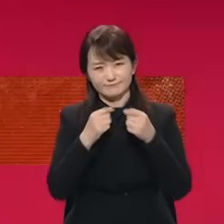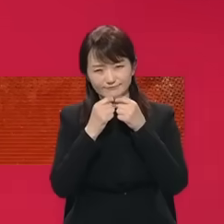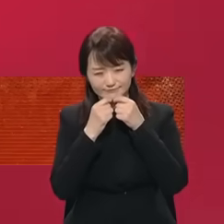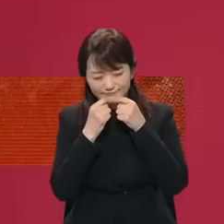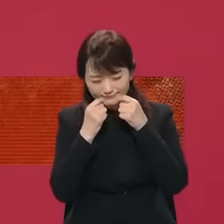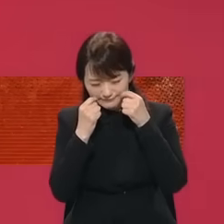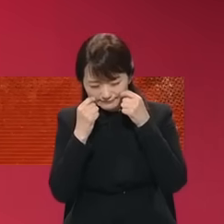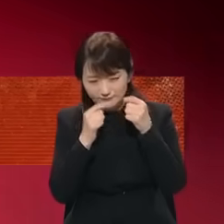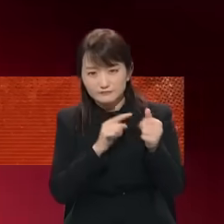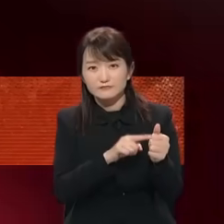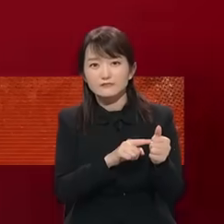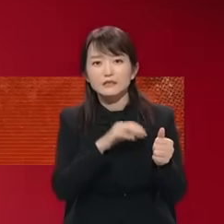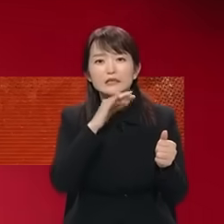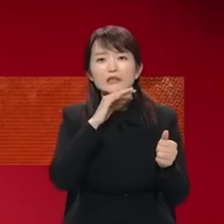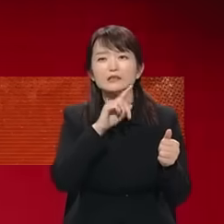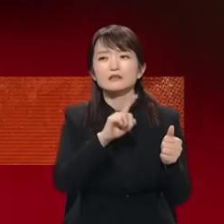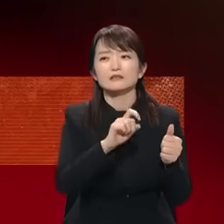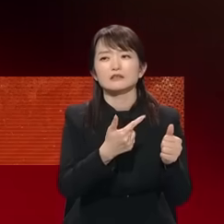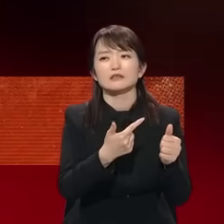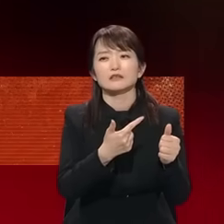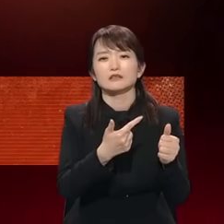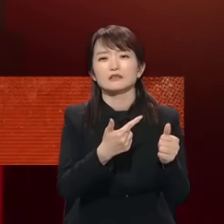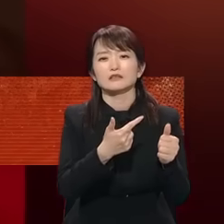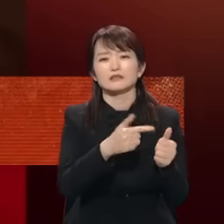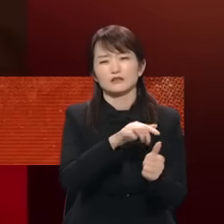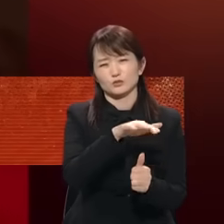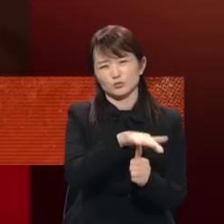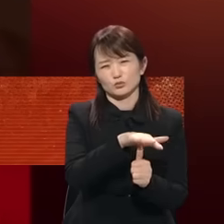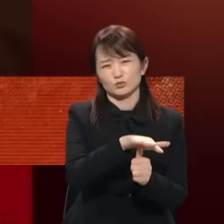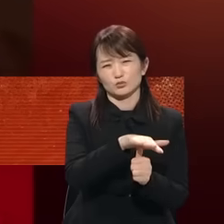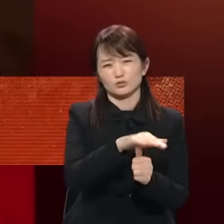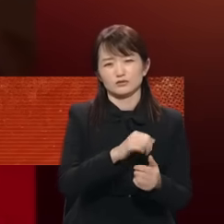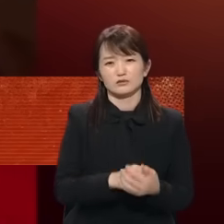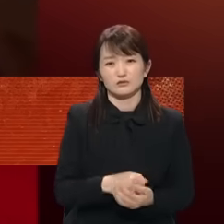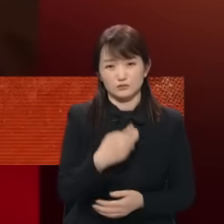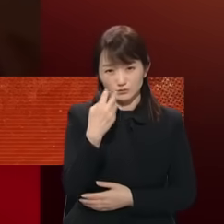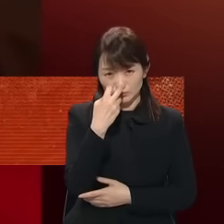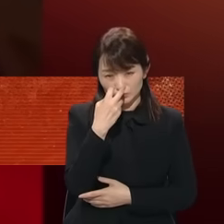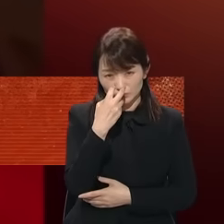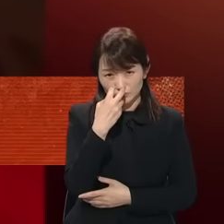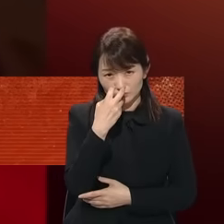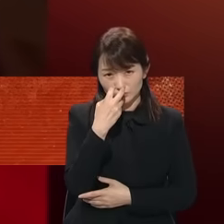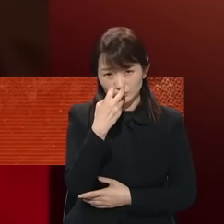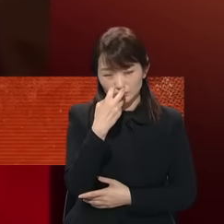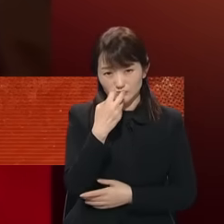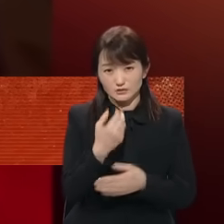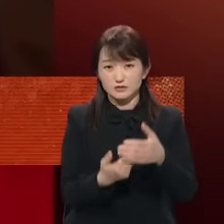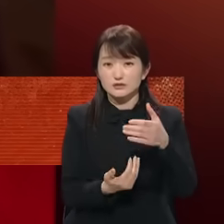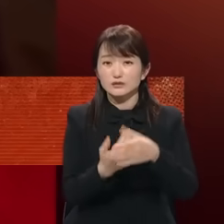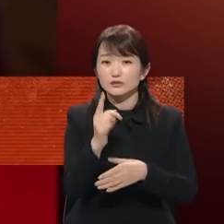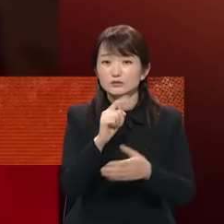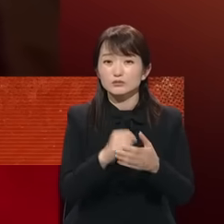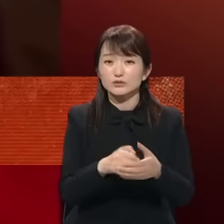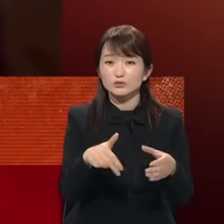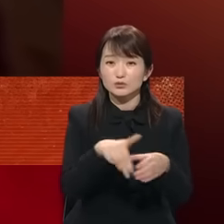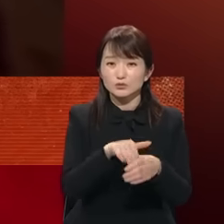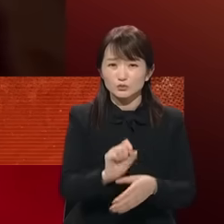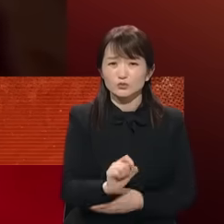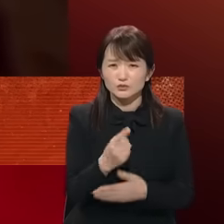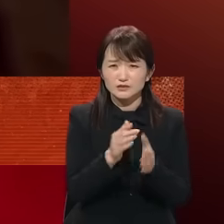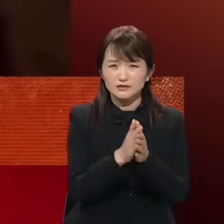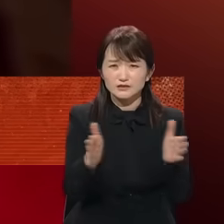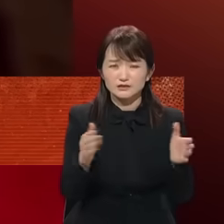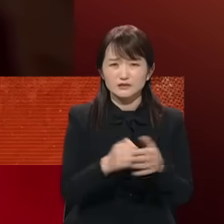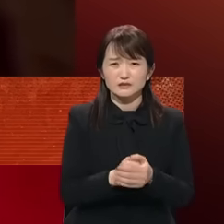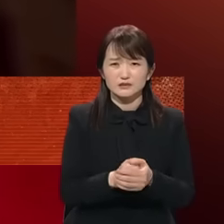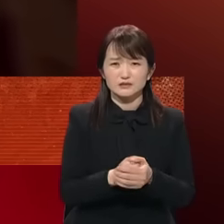보였는데 이제에 된 소년이었고 합니다 조사에 나선 경찰은이 사건 종교적인 동기에서 시작된